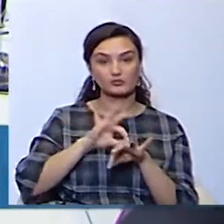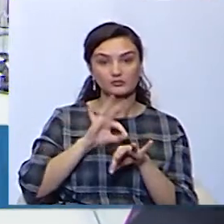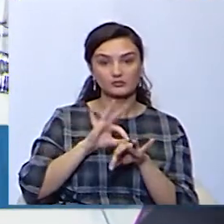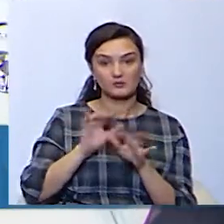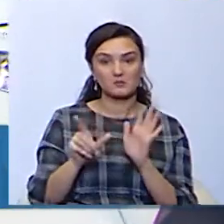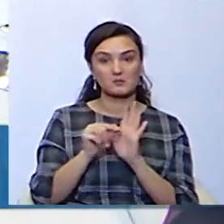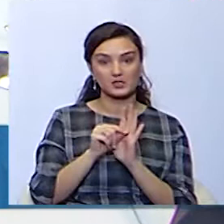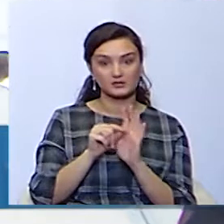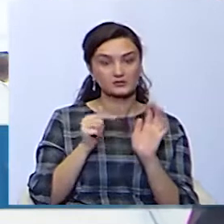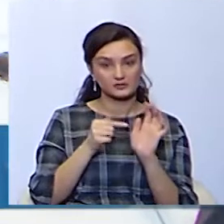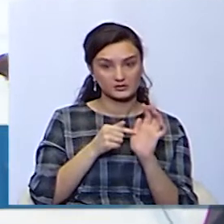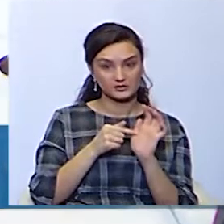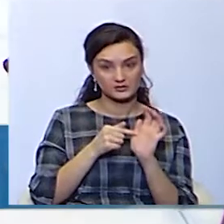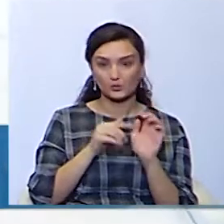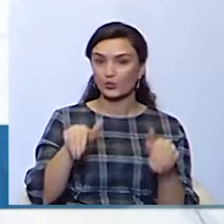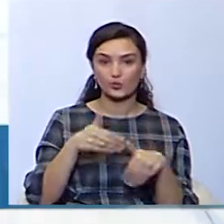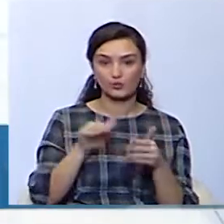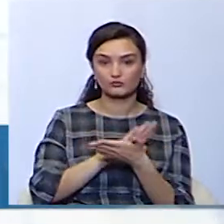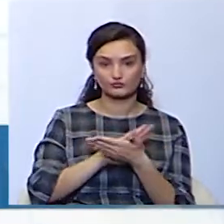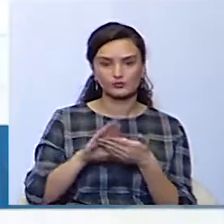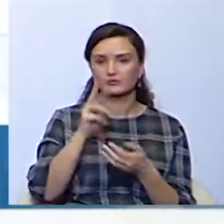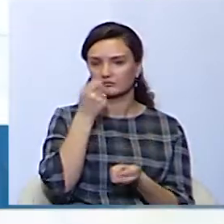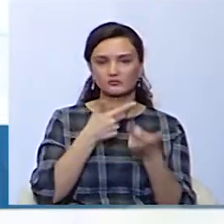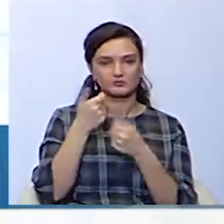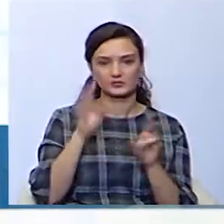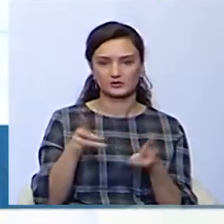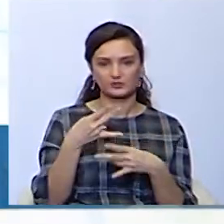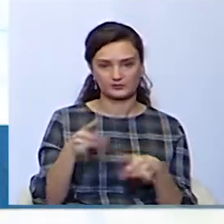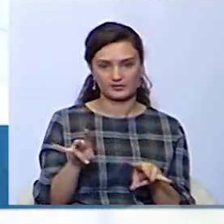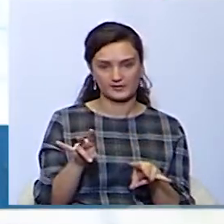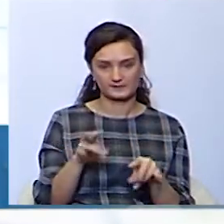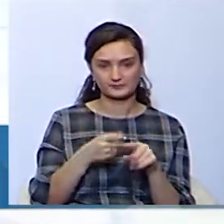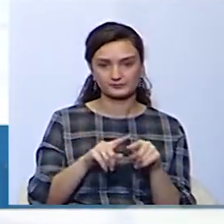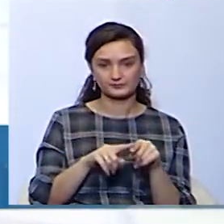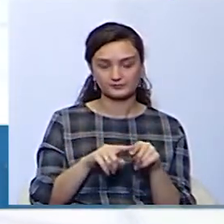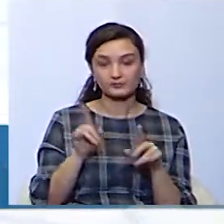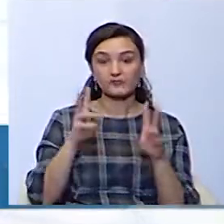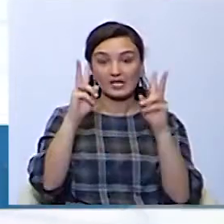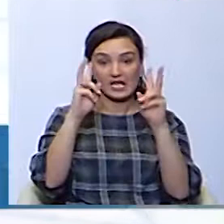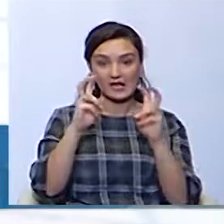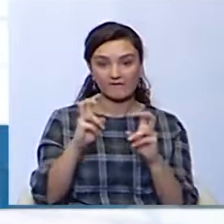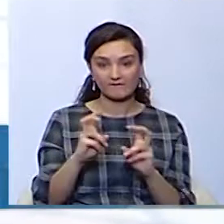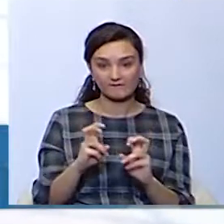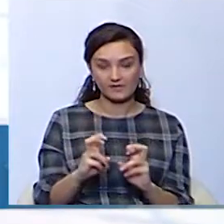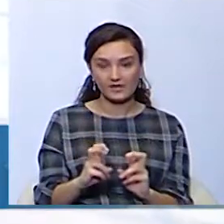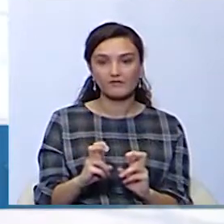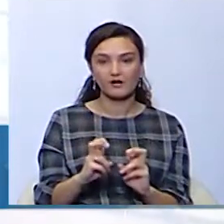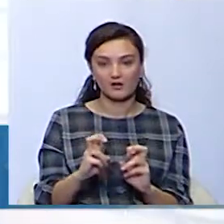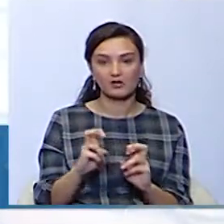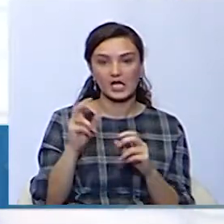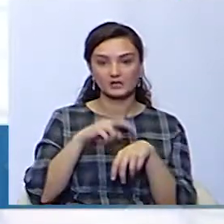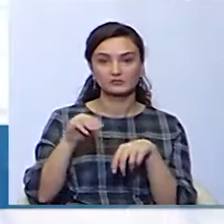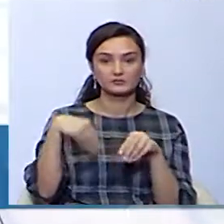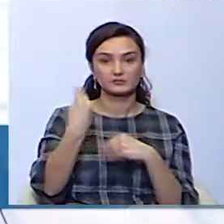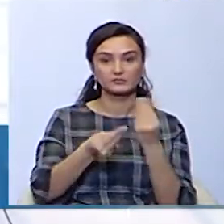ამ შემთხვევაში მას მედიკამენტები არ ჭირდება, გარდა იმ რანდომიზებული კვლევებით დადასტურებული პრეპარატისა, რომელიც